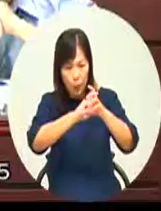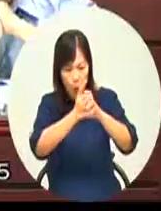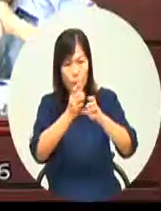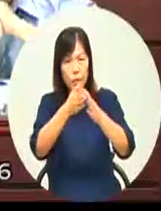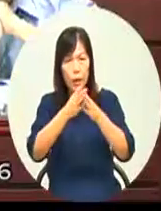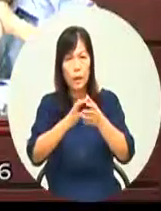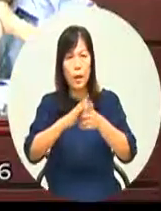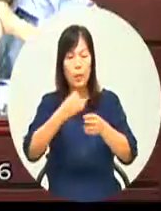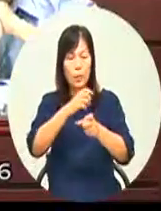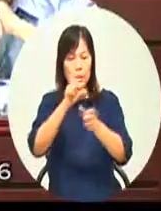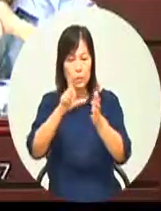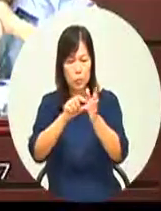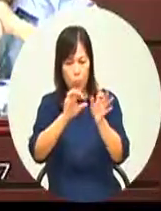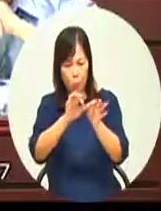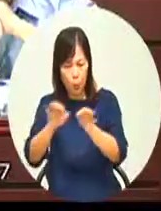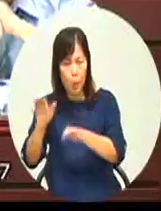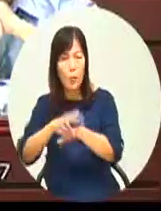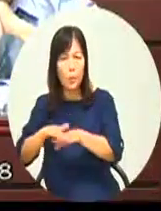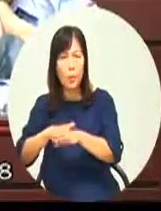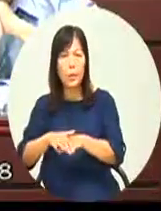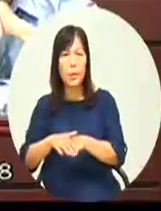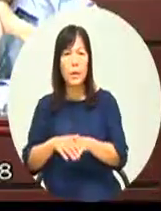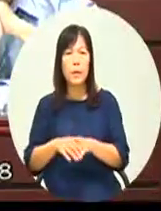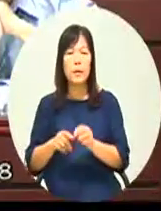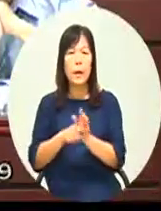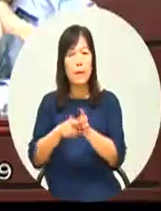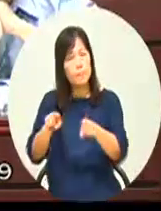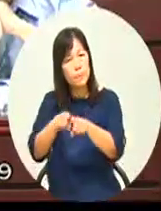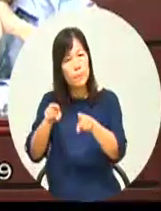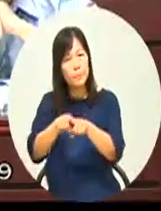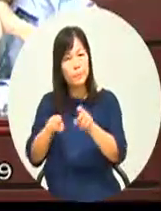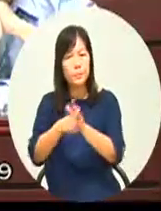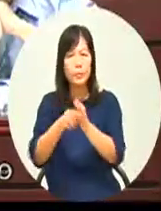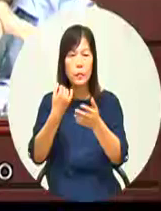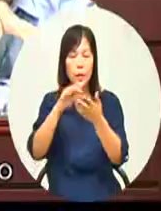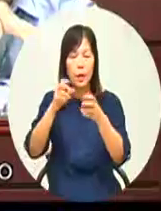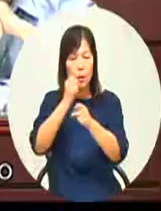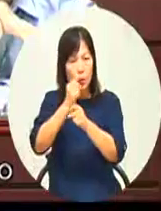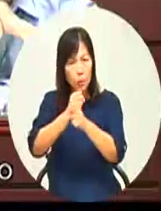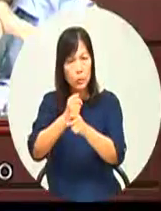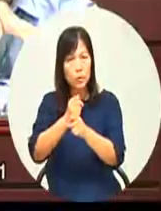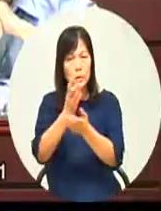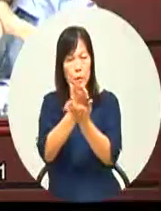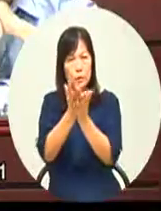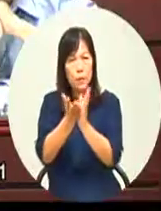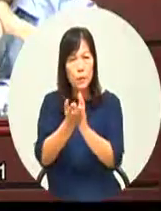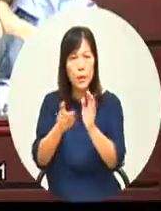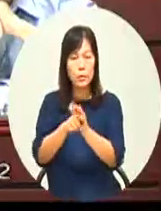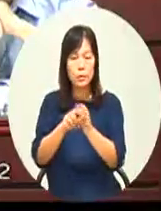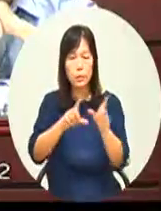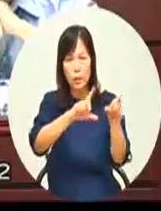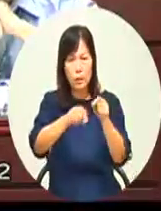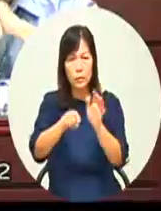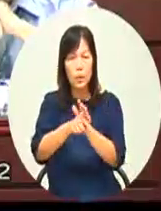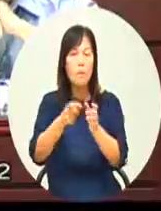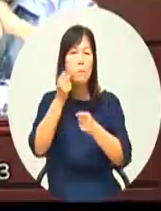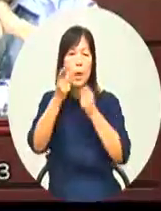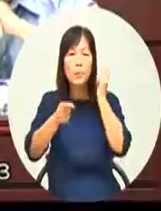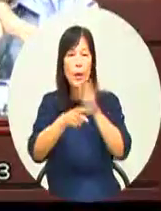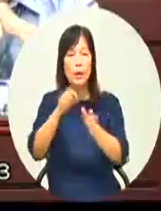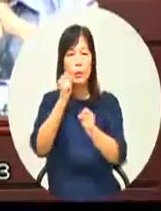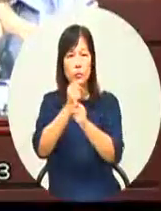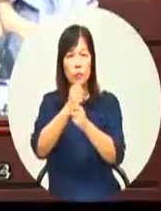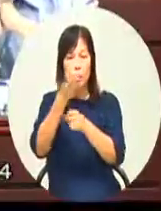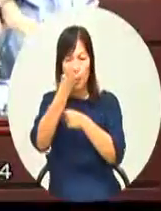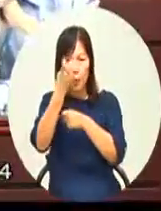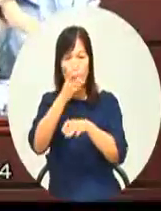因为时间会拖得比较久一点，要不然一般的那个其他工程项目就会按逐月来做列